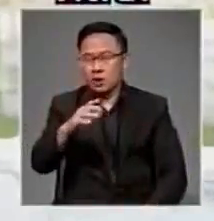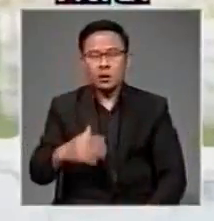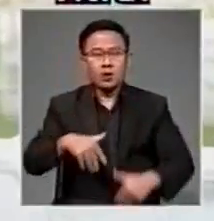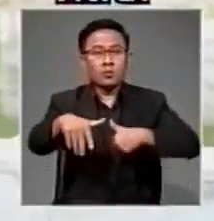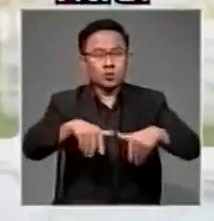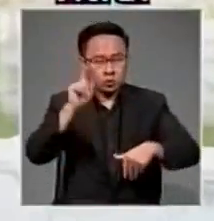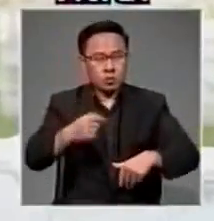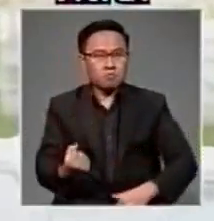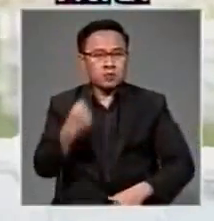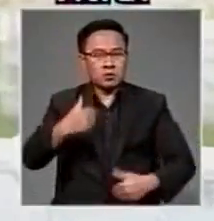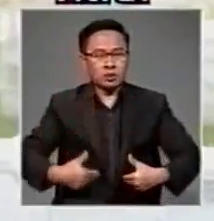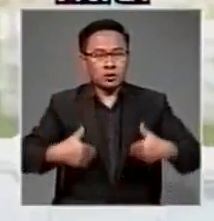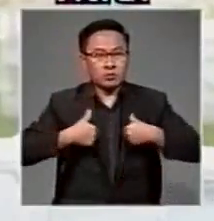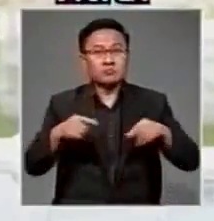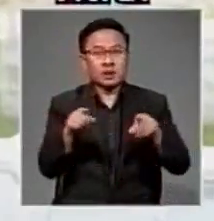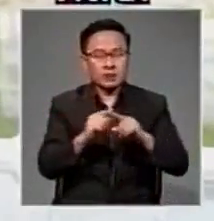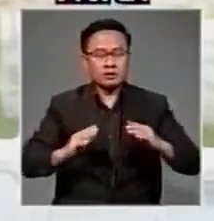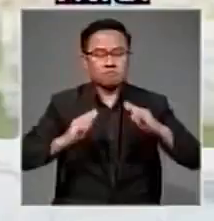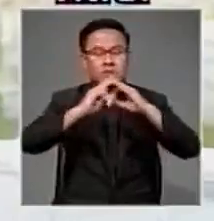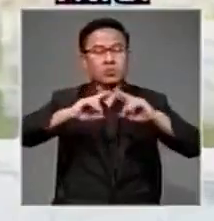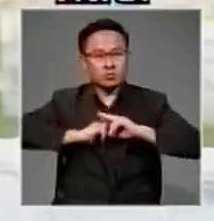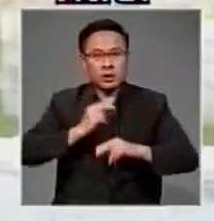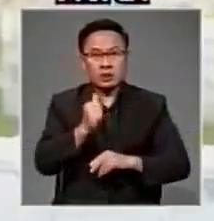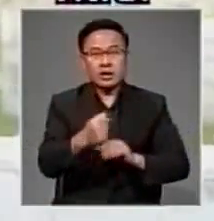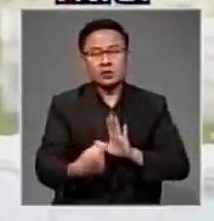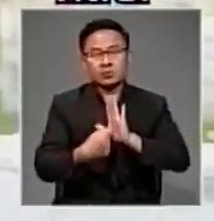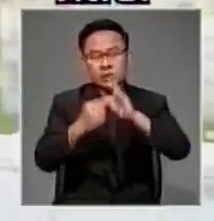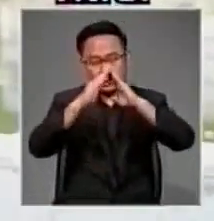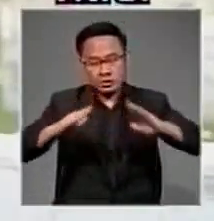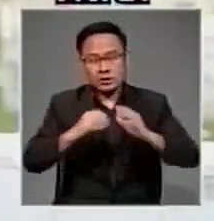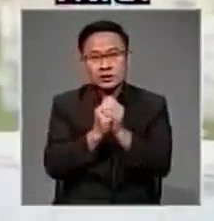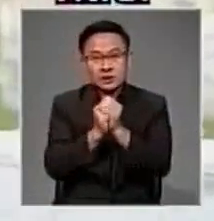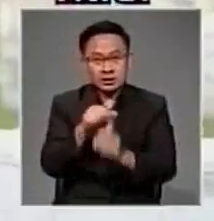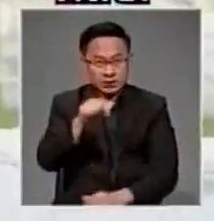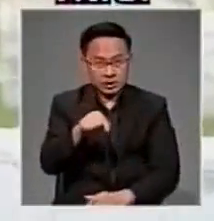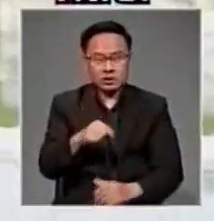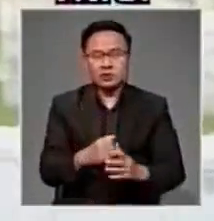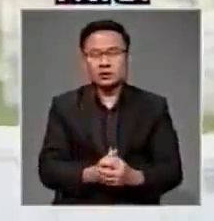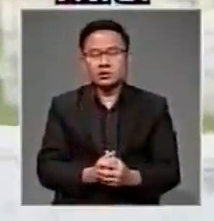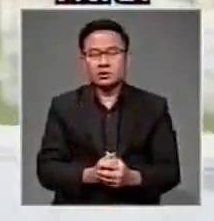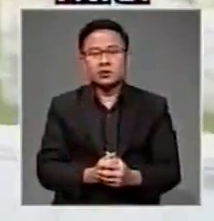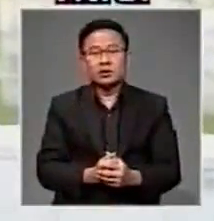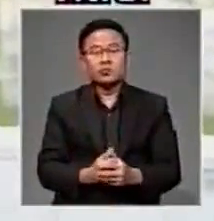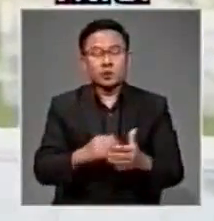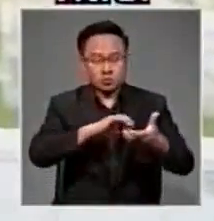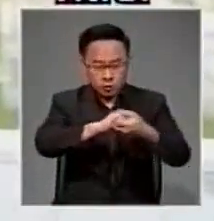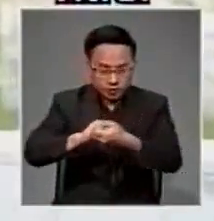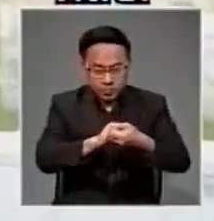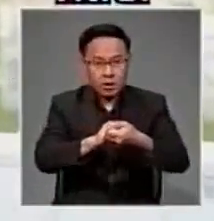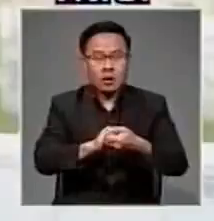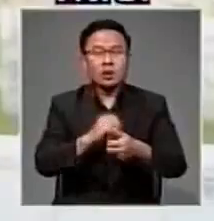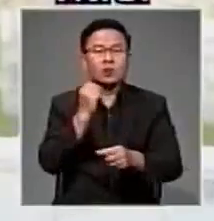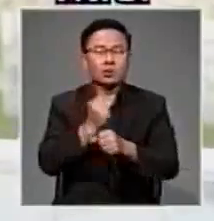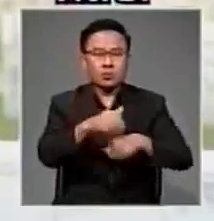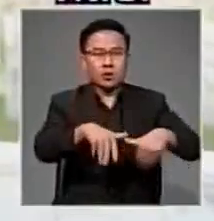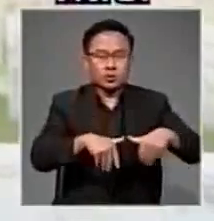คงในชีวิตของมนุษย์เนี่ยนะพี่น้องประชาชนก็จะต้องมีบ้านที่อยู่อาศัยเป็นของตนเองด้วยนะคะซึ่งความสำเร็จนะคะของชุมชนสันเจ้าพ่อสมบูรณ์ใน